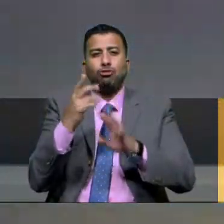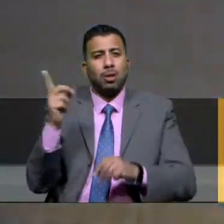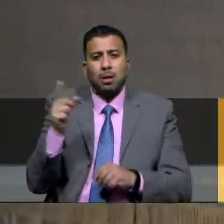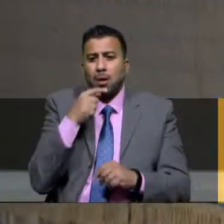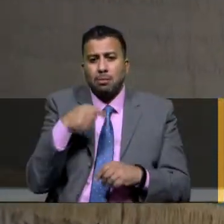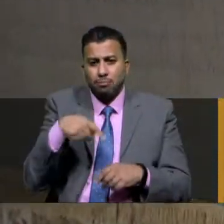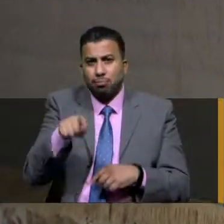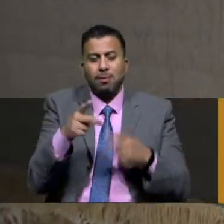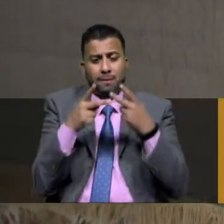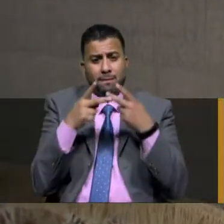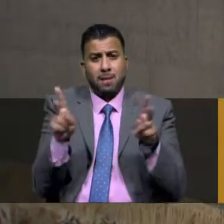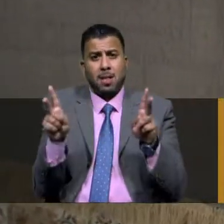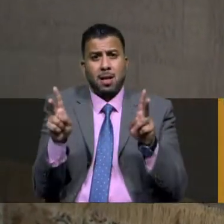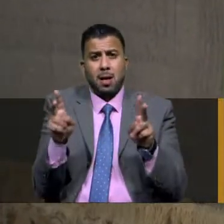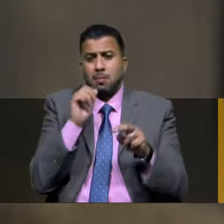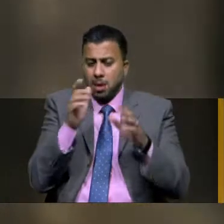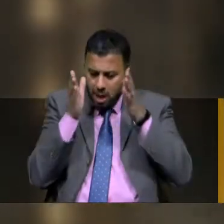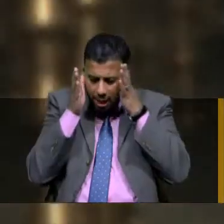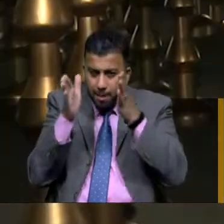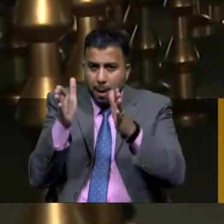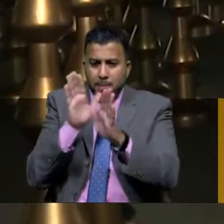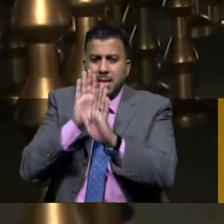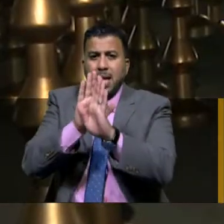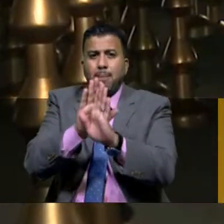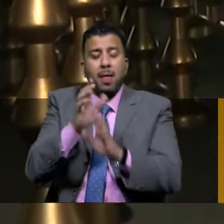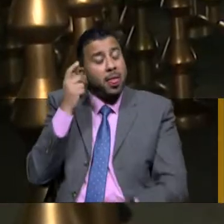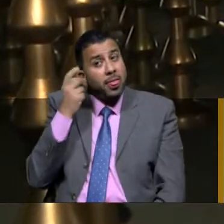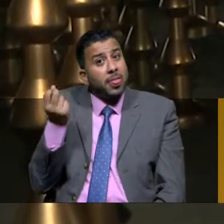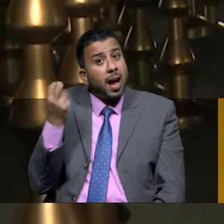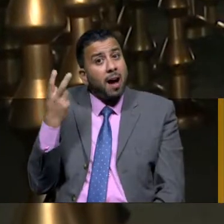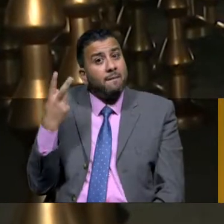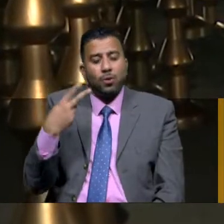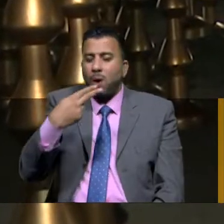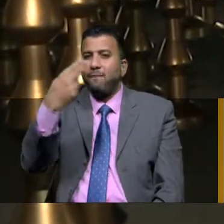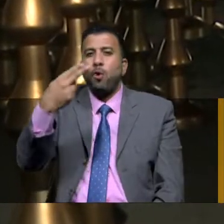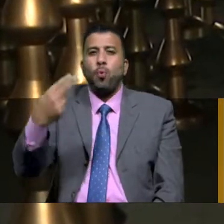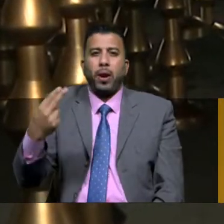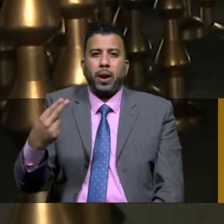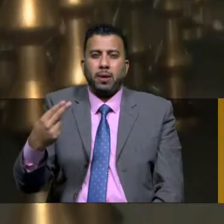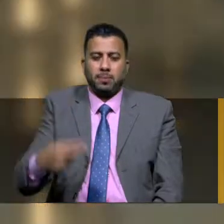الطريق انطلاقاً من الاهتمام بدعم الثقافة والفنون.